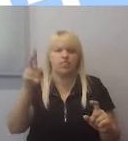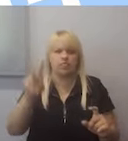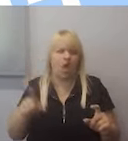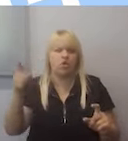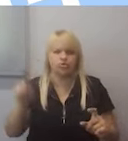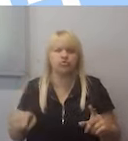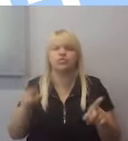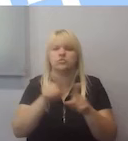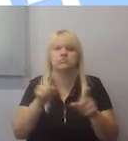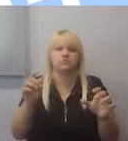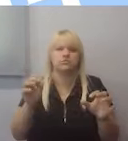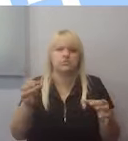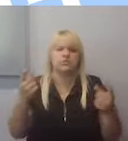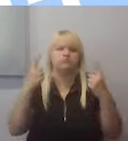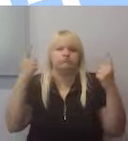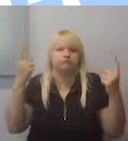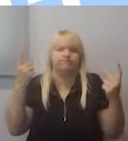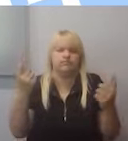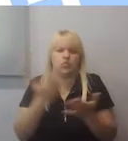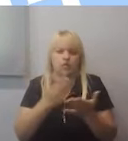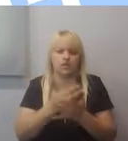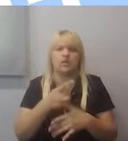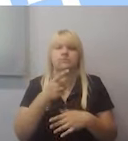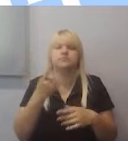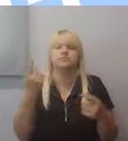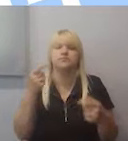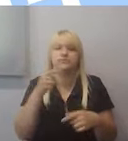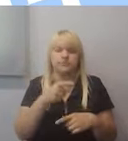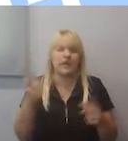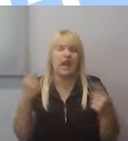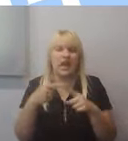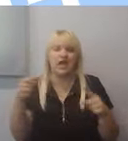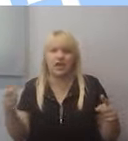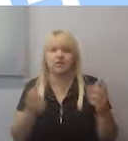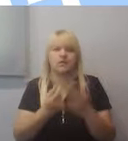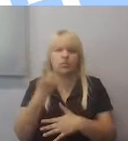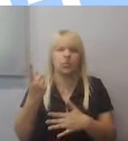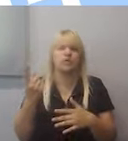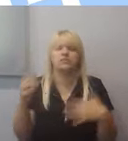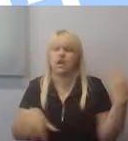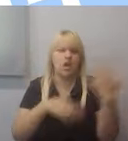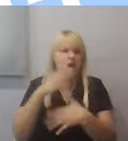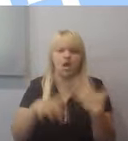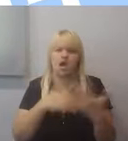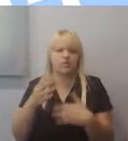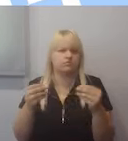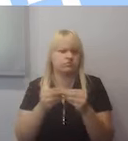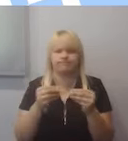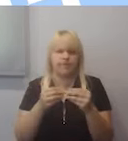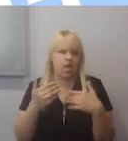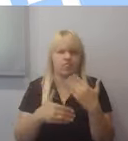notikumam kura laikā veidojā haoss vienmēr un un tur nevar gaidīt